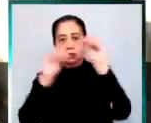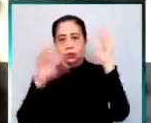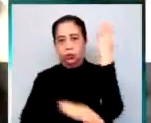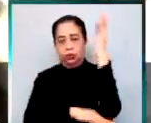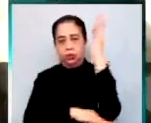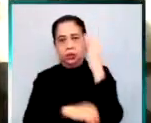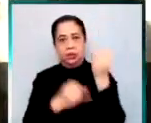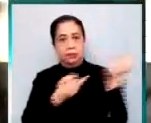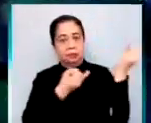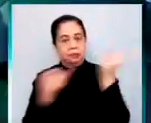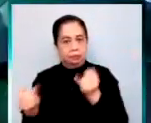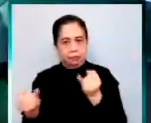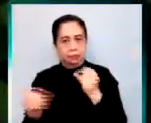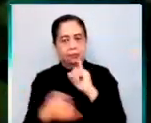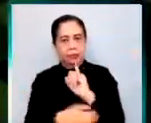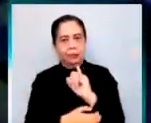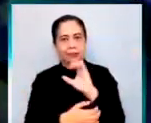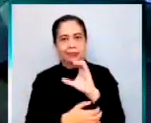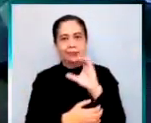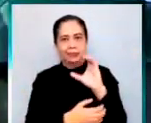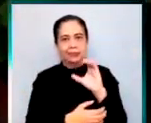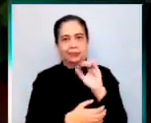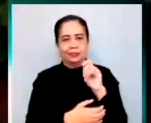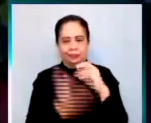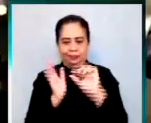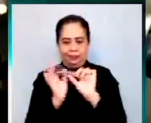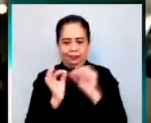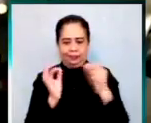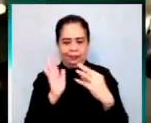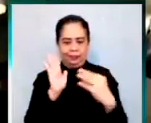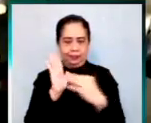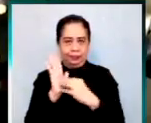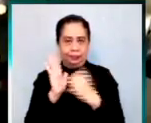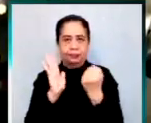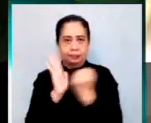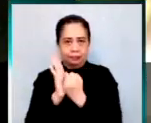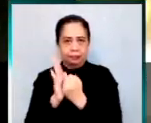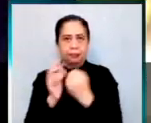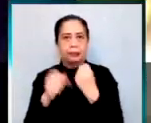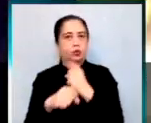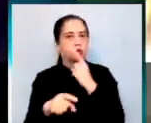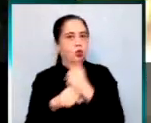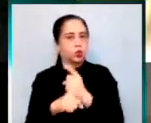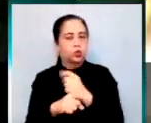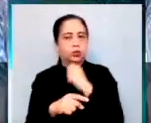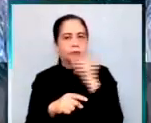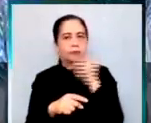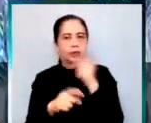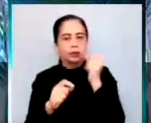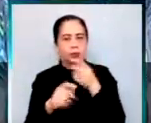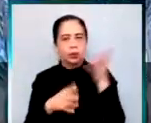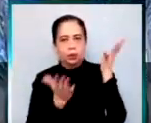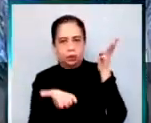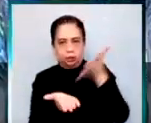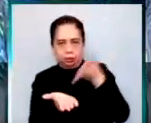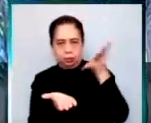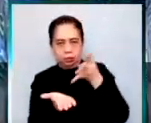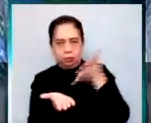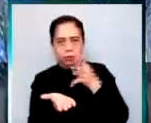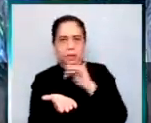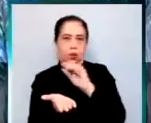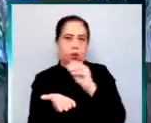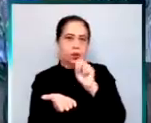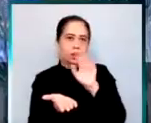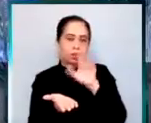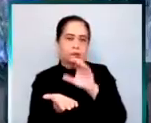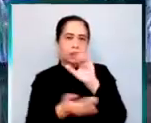commodity clearance o ICC sticker. Para matiyak na hindi ito peke, maaaring i-download sa Android o iOS ang ICC